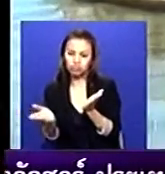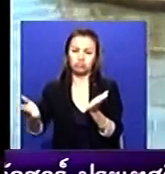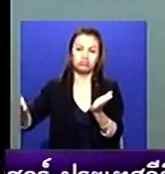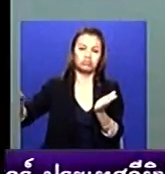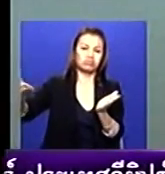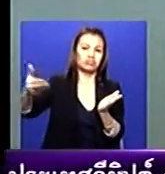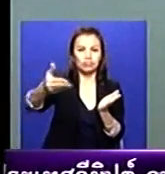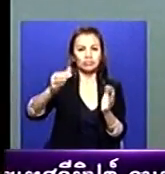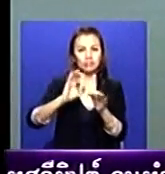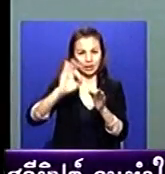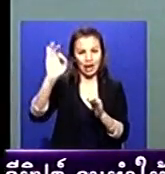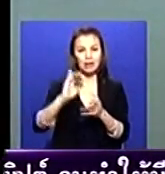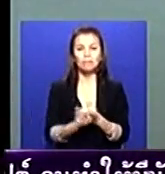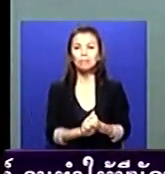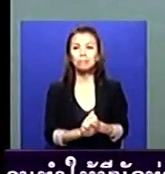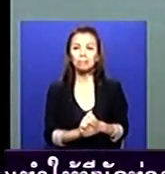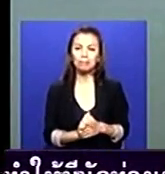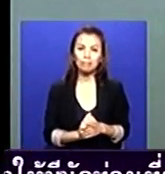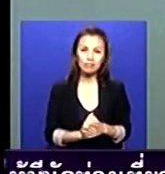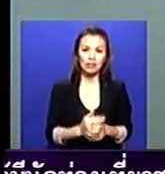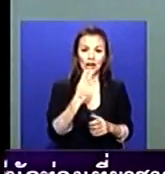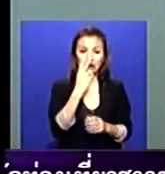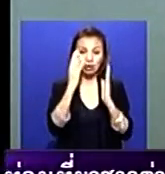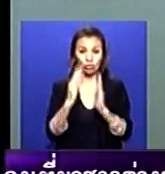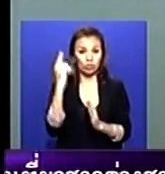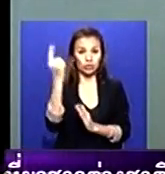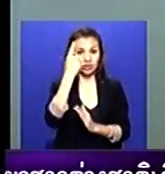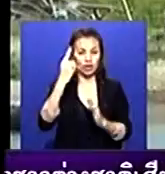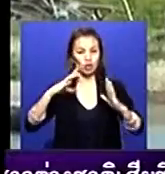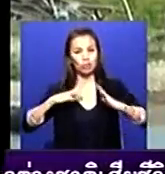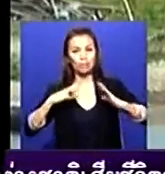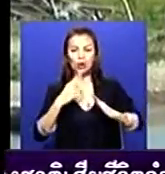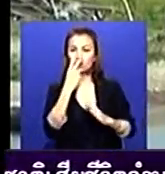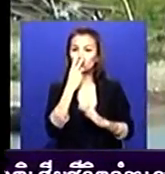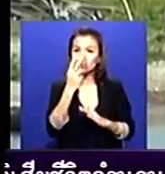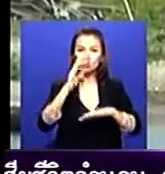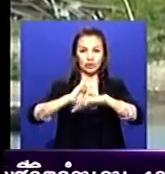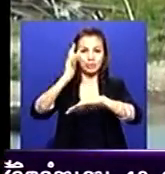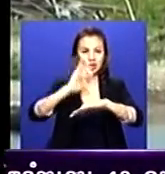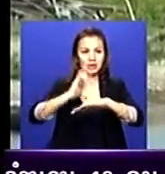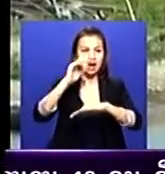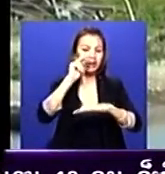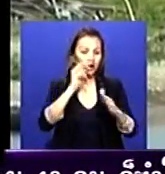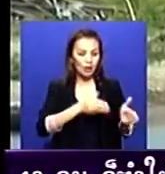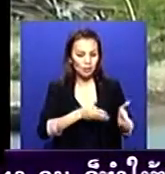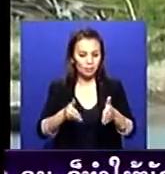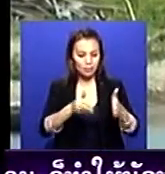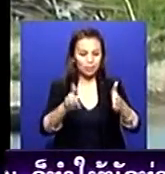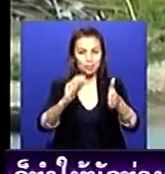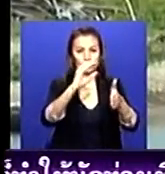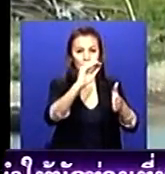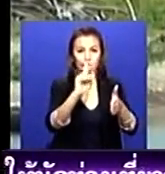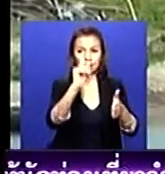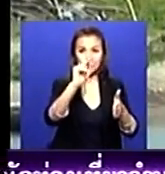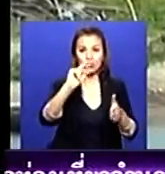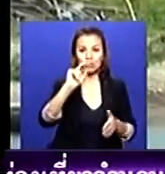ได้รวมชาวบ้านปรับหาดทรายเป็นแหล่งท่องเที่ยวพักผ่อนชมธรรมชาติสองฝั่งโขงรองรับฤดูร้อนไปจนถึงช่วงเทศ